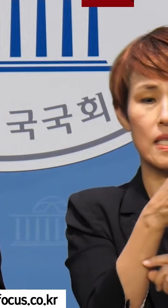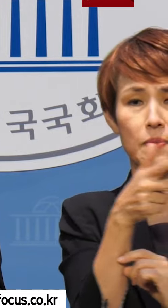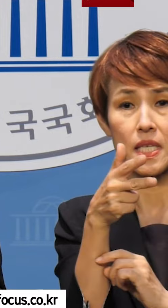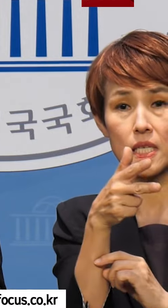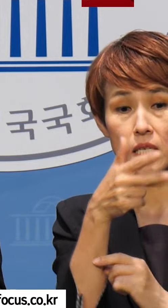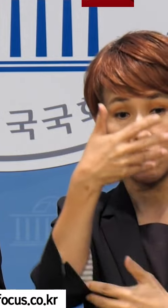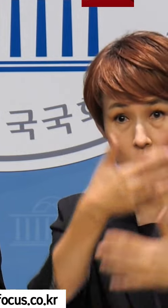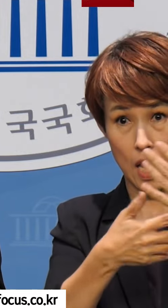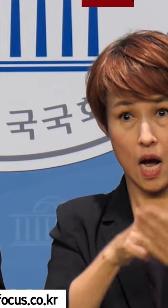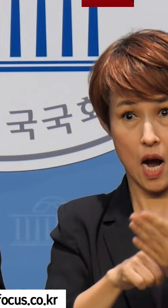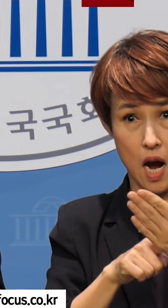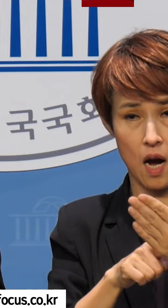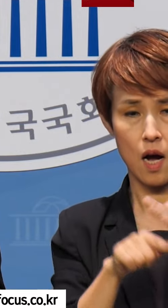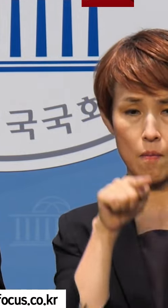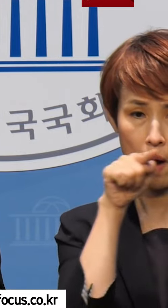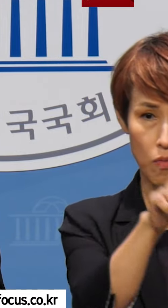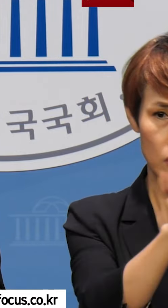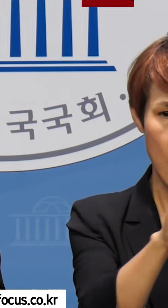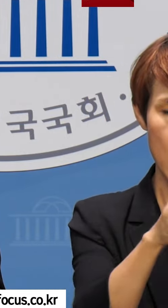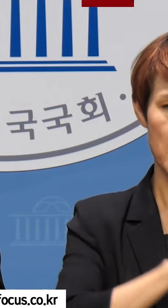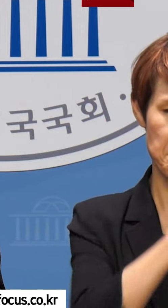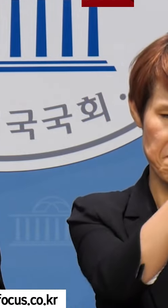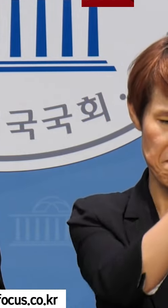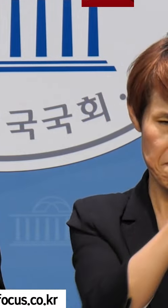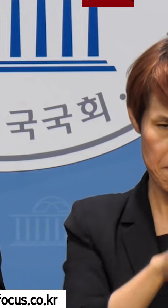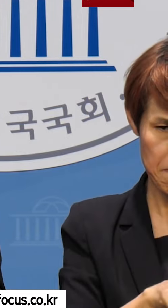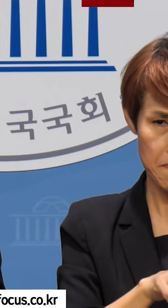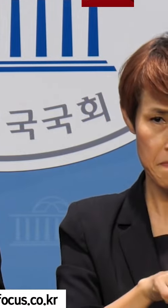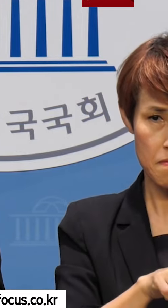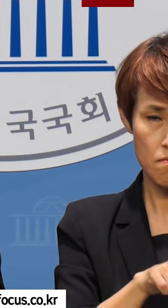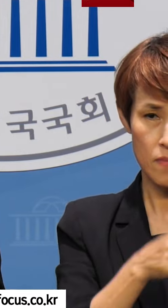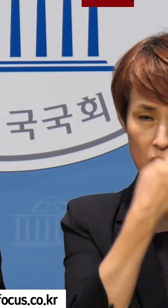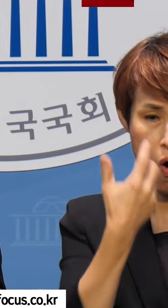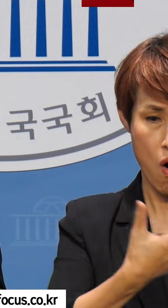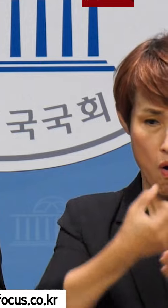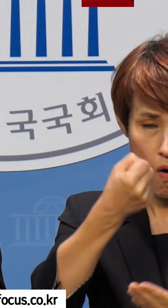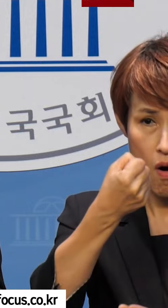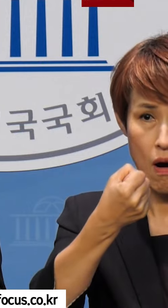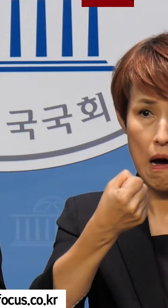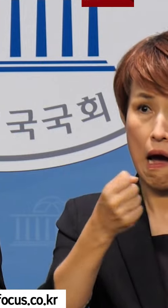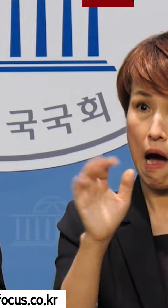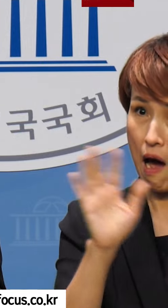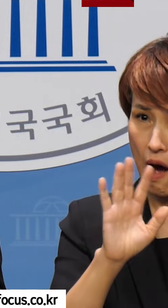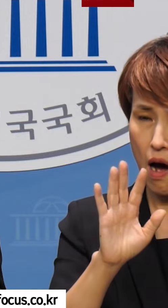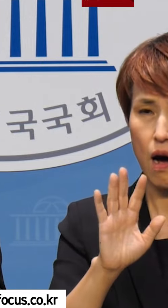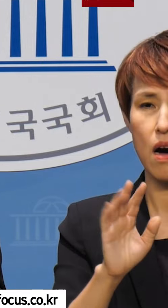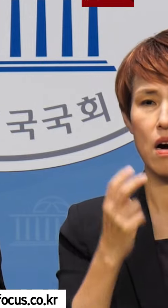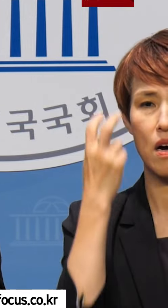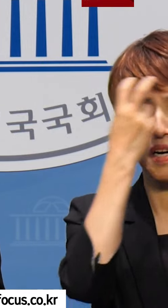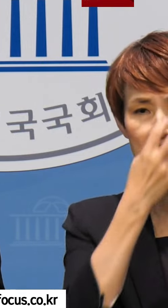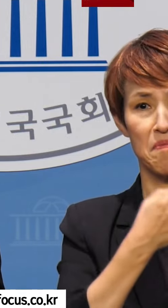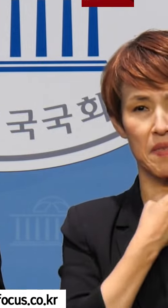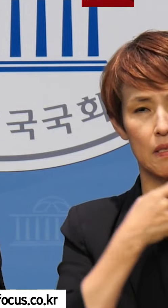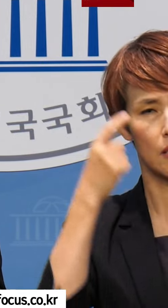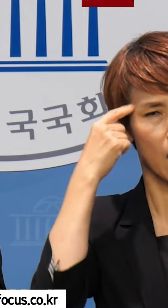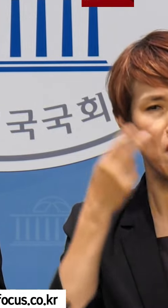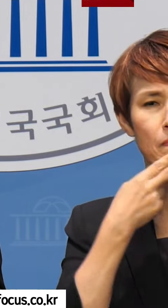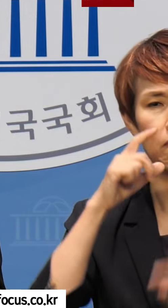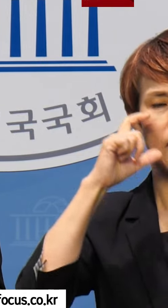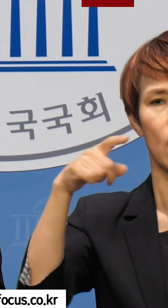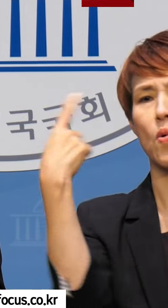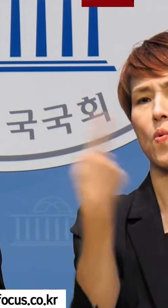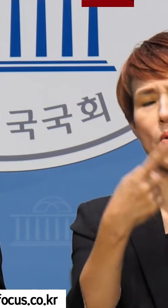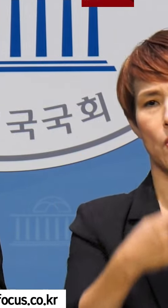영상 방문자 명단 등 기초적 물증도 확보하지 않은 검찰은 이미 수사의지가 없음을 명한